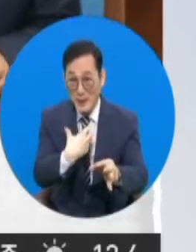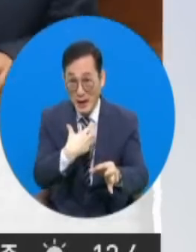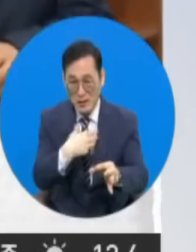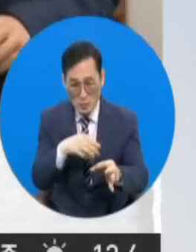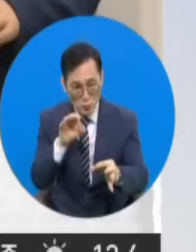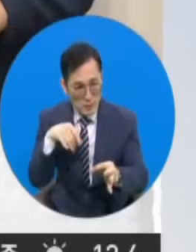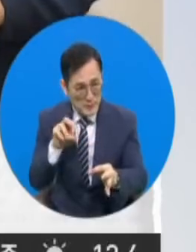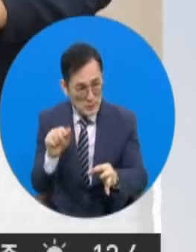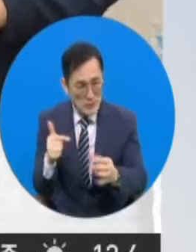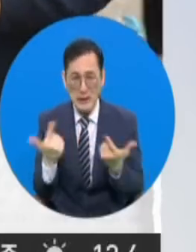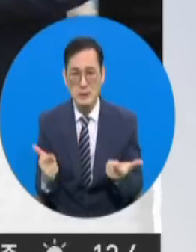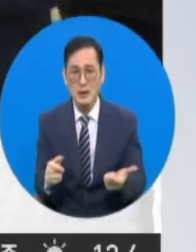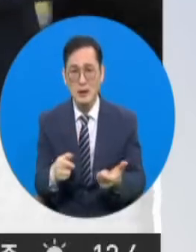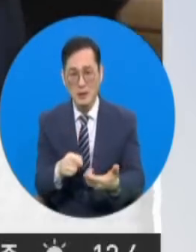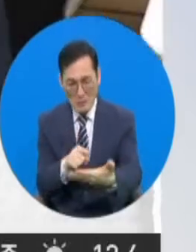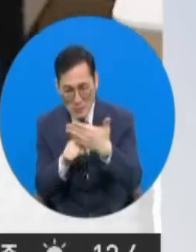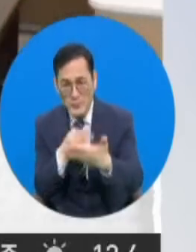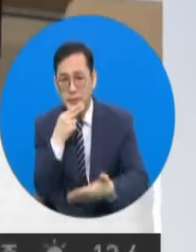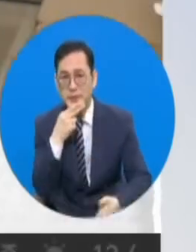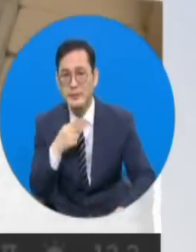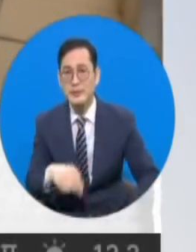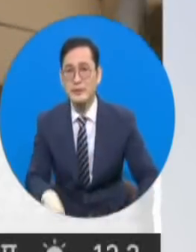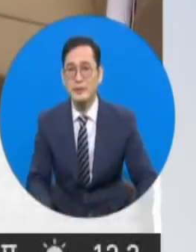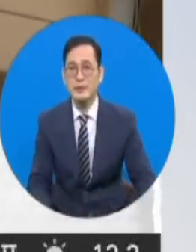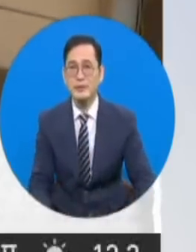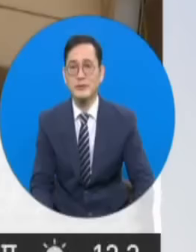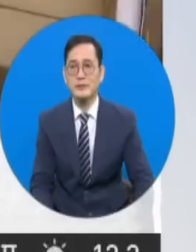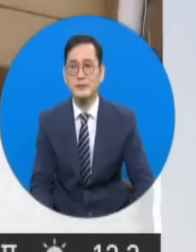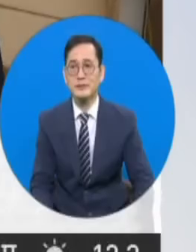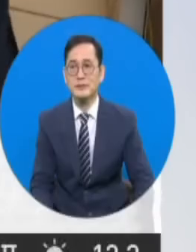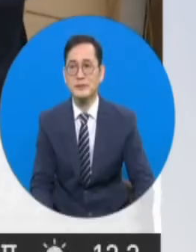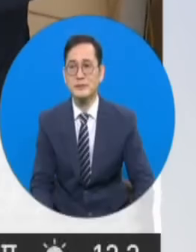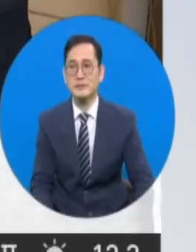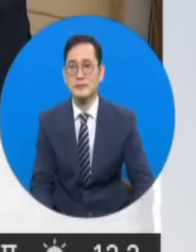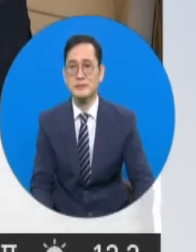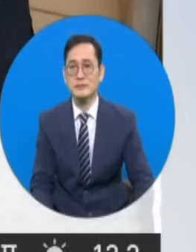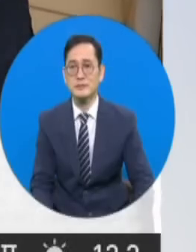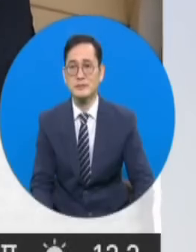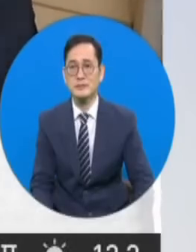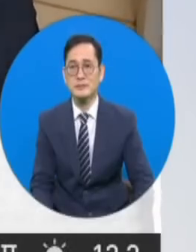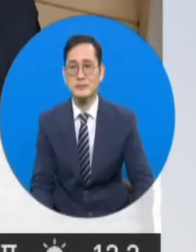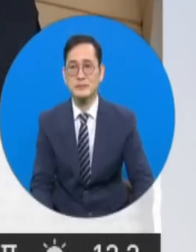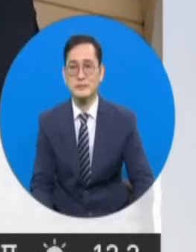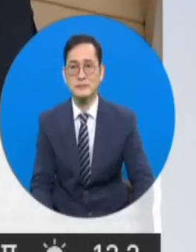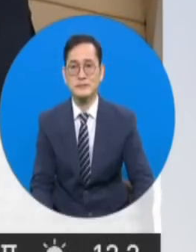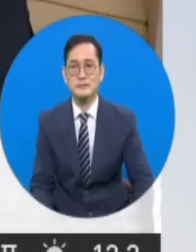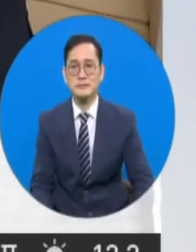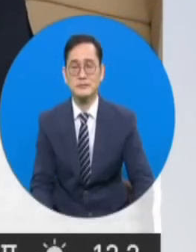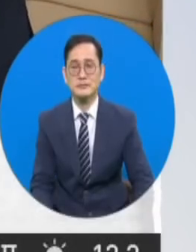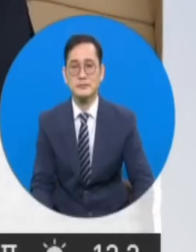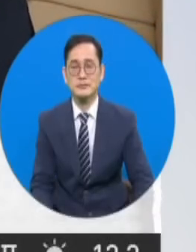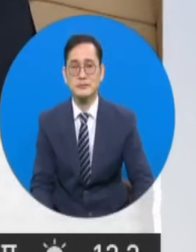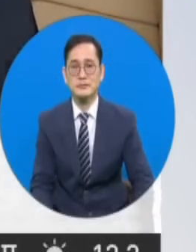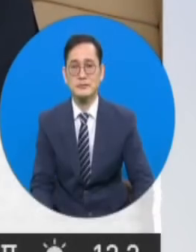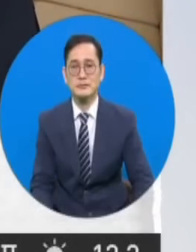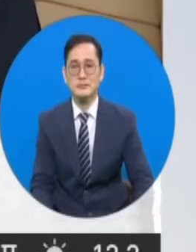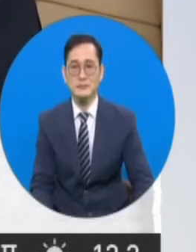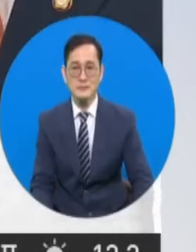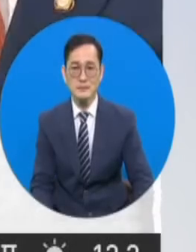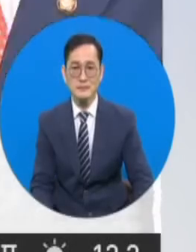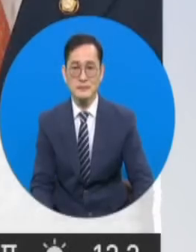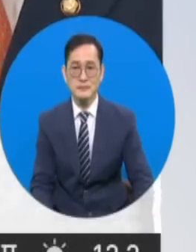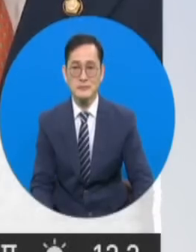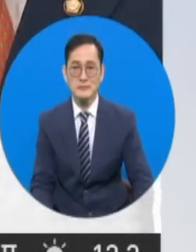그 업비트의 상장되었던 시점이 안 맞기 때문에 그 코인은 그 코인이 아니었던 것 같아요 그러니까 언제 무슨 돈으로